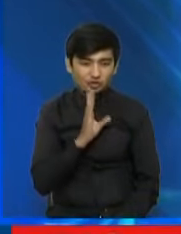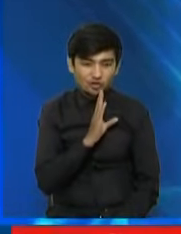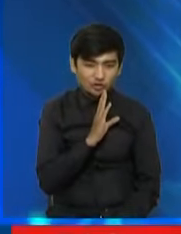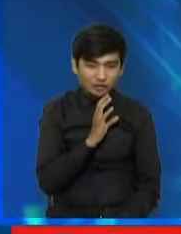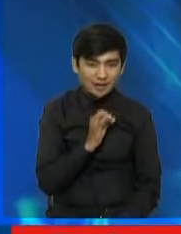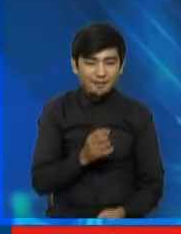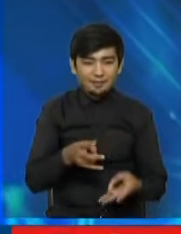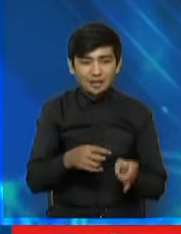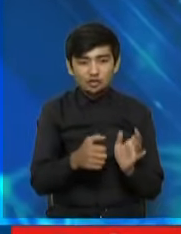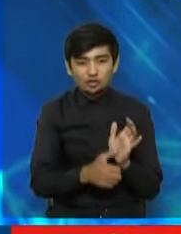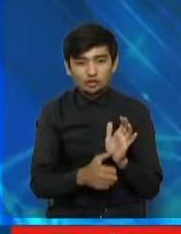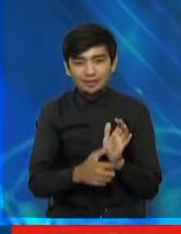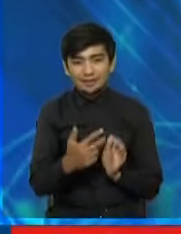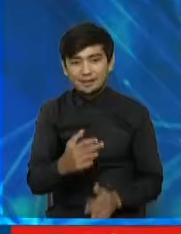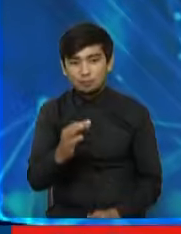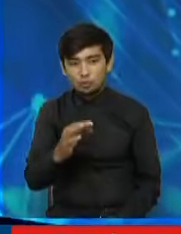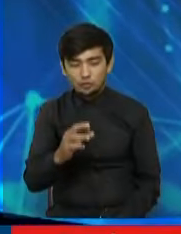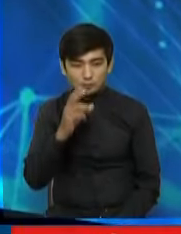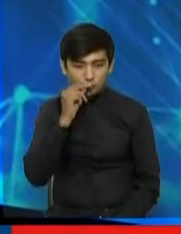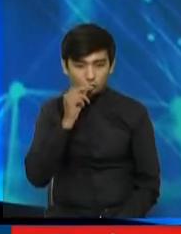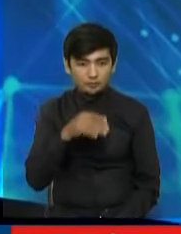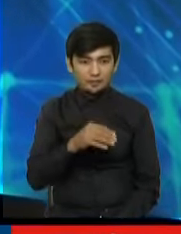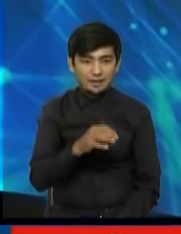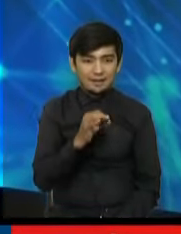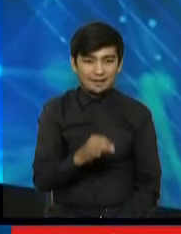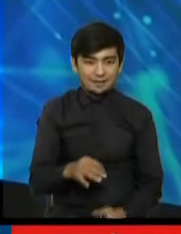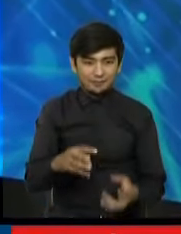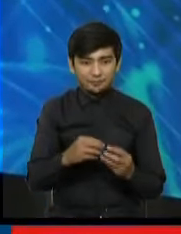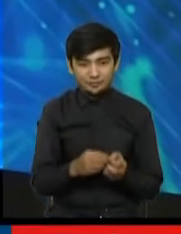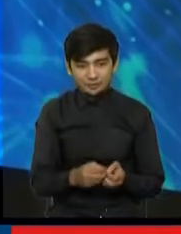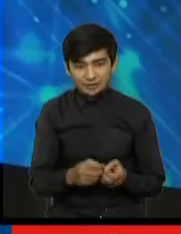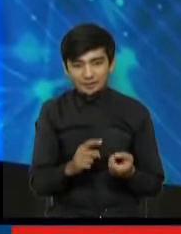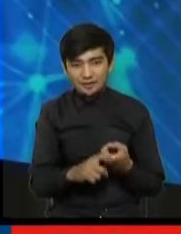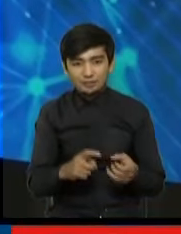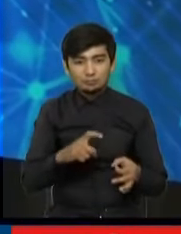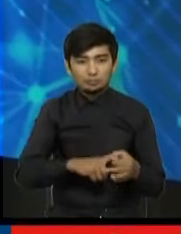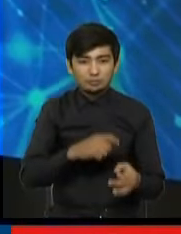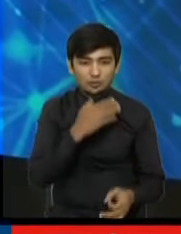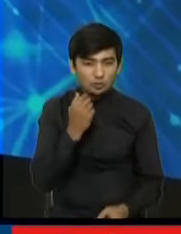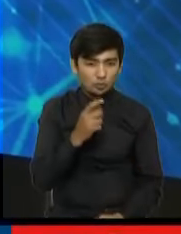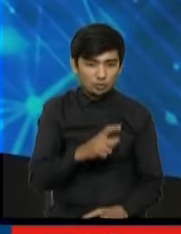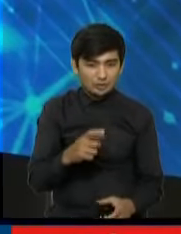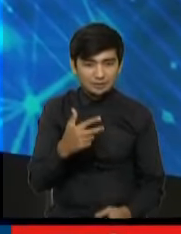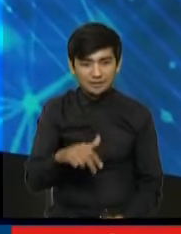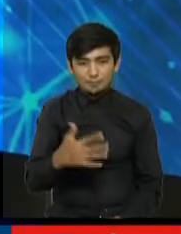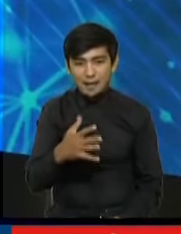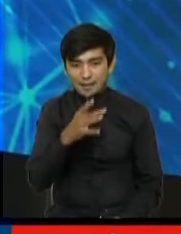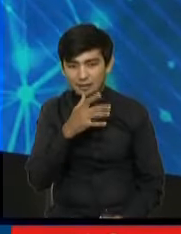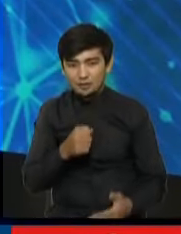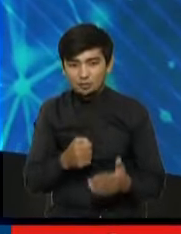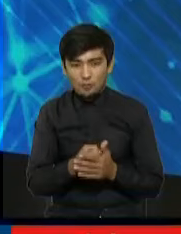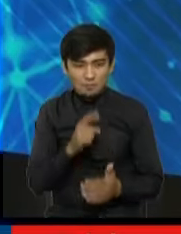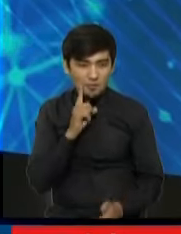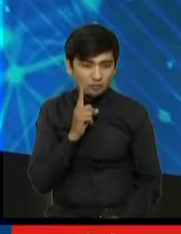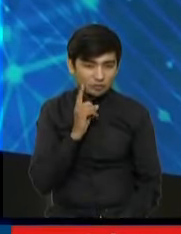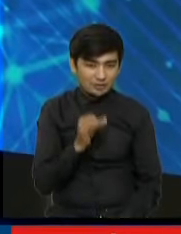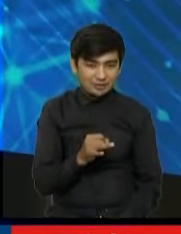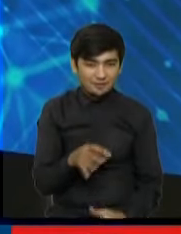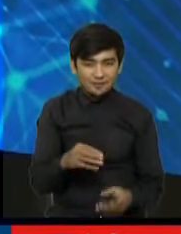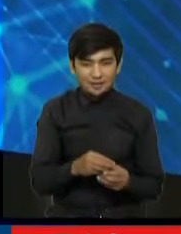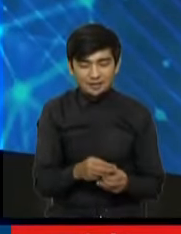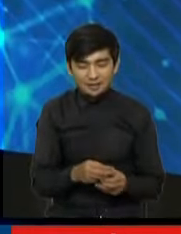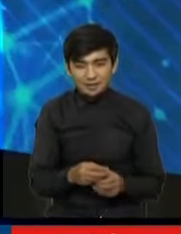қалған 63% ер адамдар екен. Мәмс жүйесіне тіркелмегендердің дені 35 жасқа дейінгі жастар мен жалдамалы